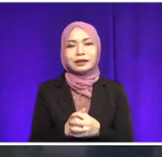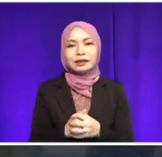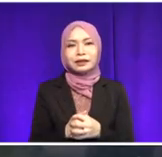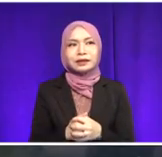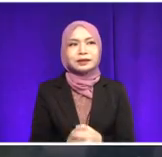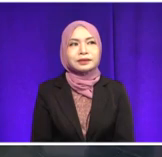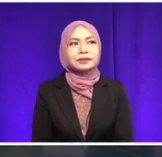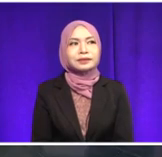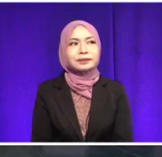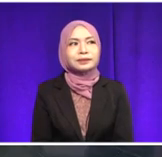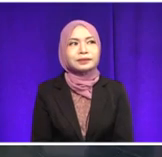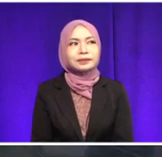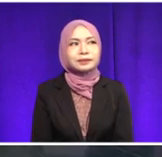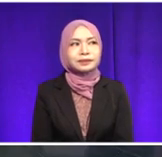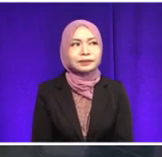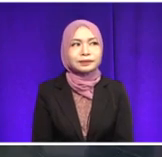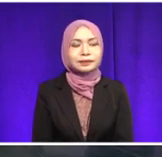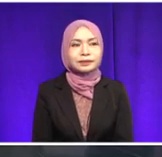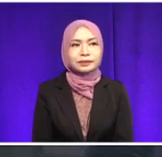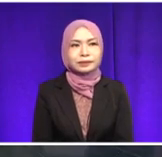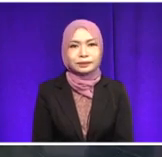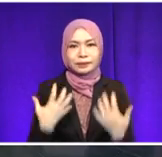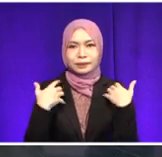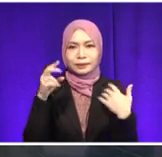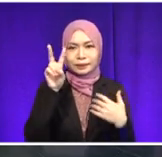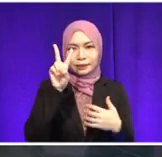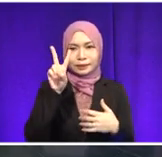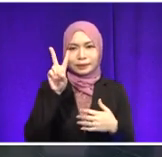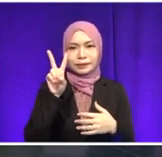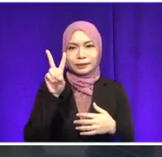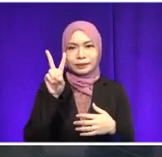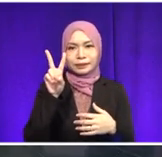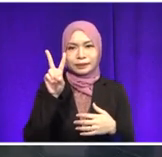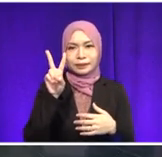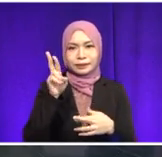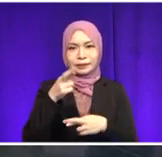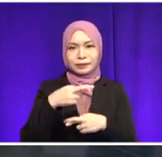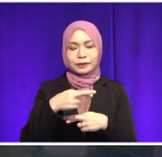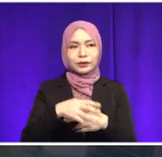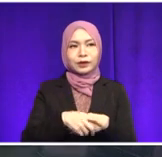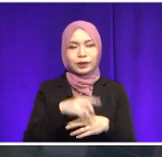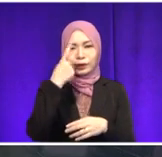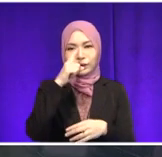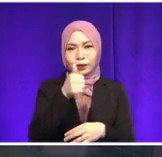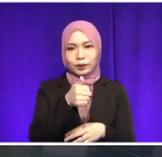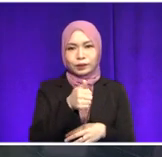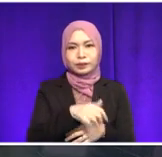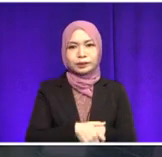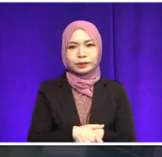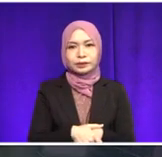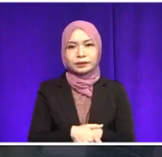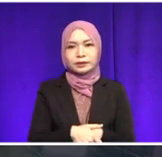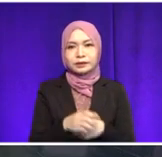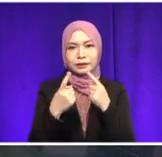di sebelah sana kemudian ada dua kolom di situ ada dua ee ruangan di situ ruangannya petamu tuh perlu Ivan